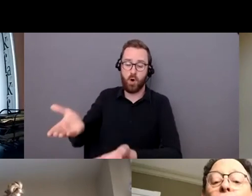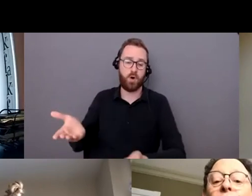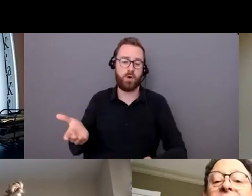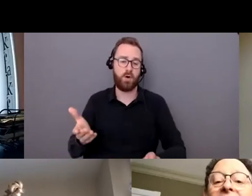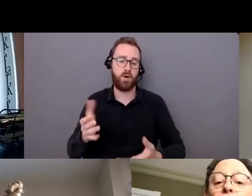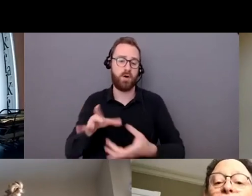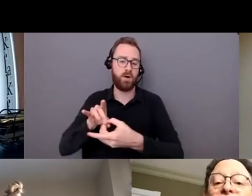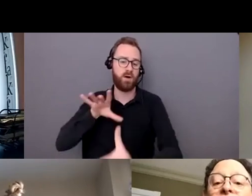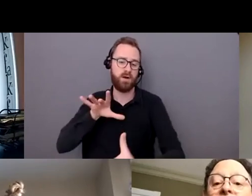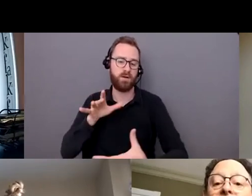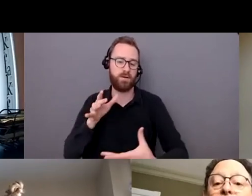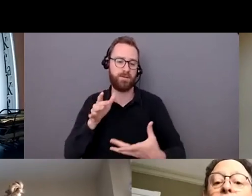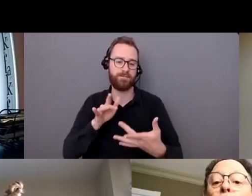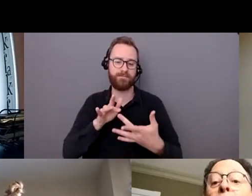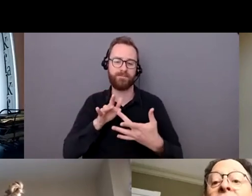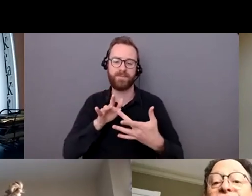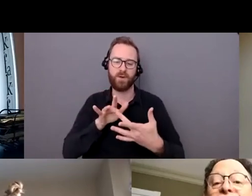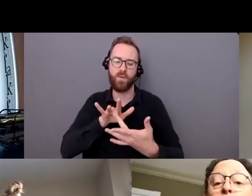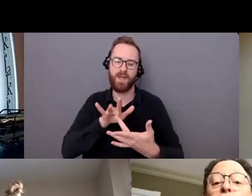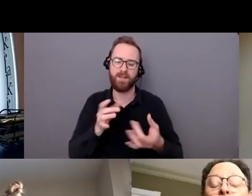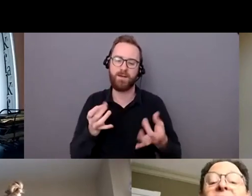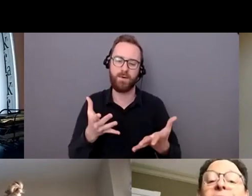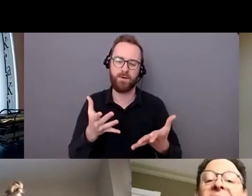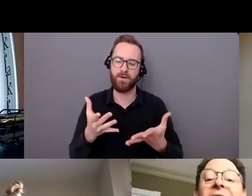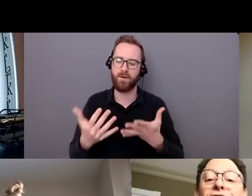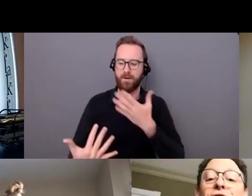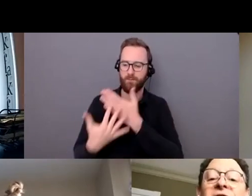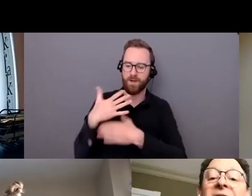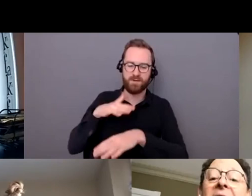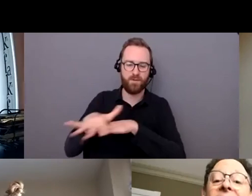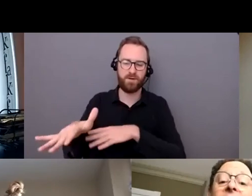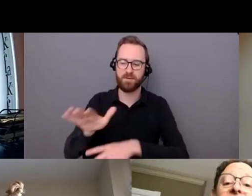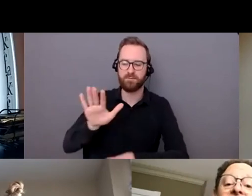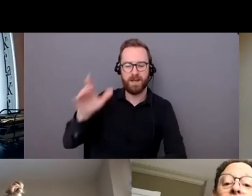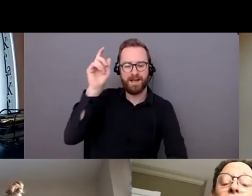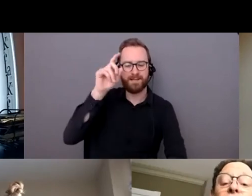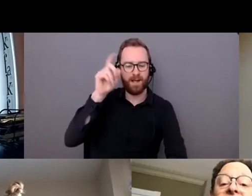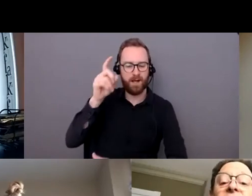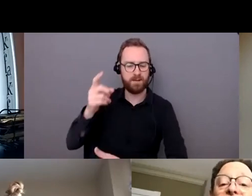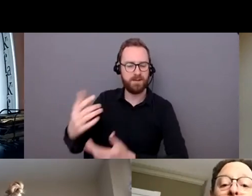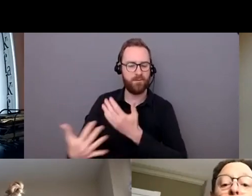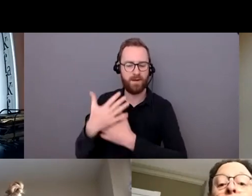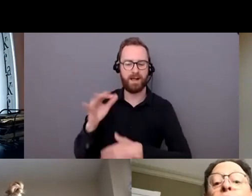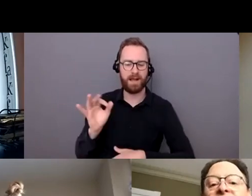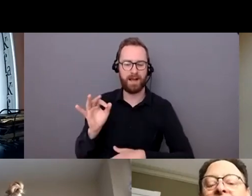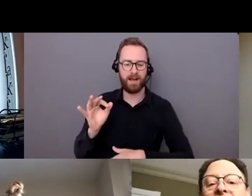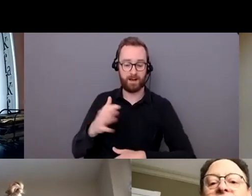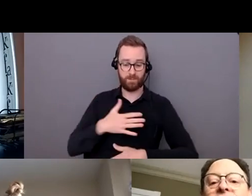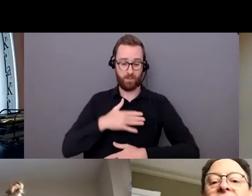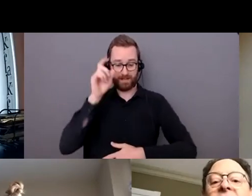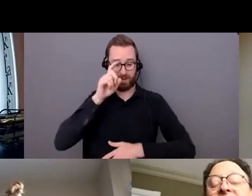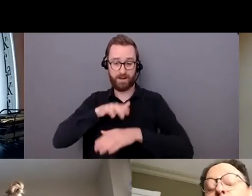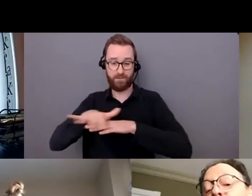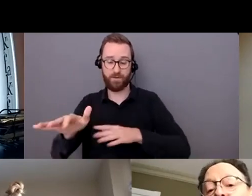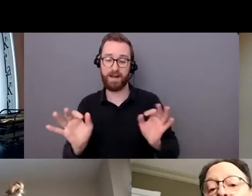d'un contact où je ne m'enrichis pas de son expérience de vie et cette personne-là ne s'enrichit pas de mon expérience de